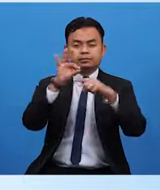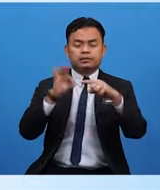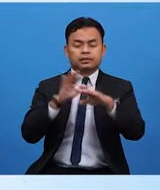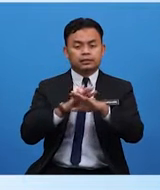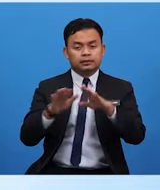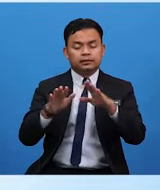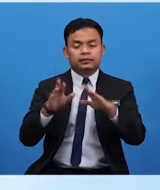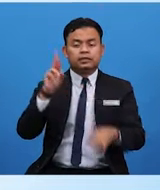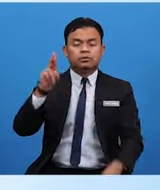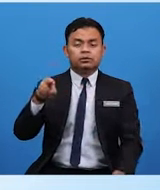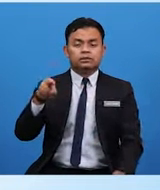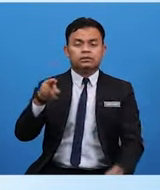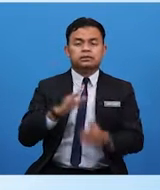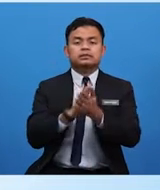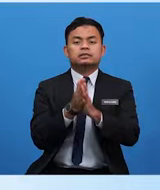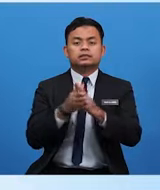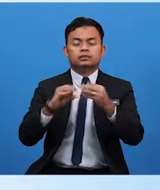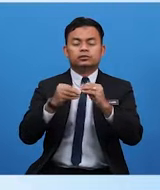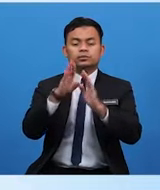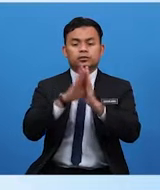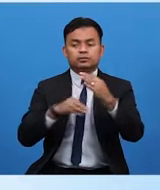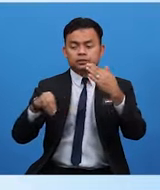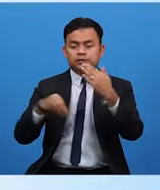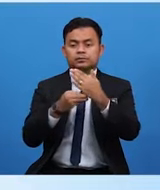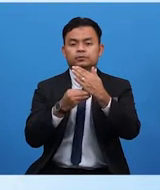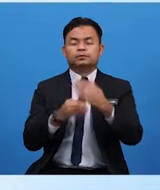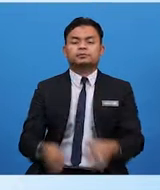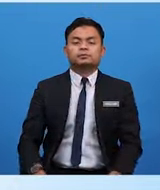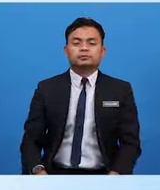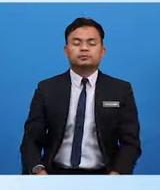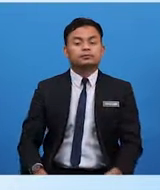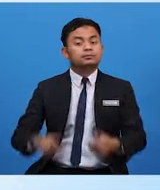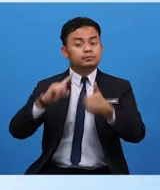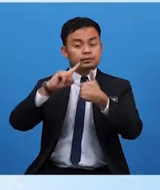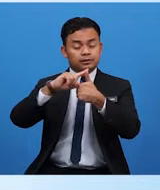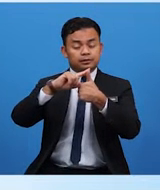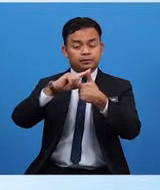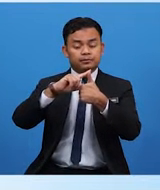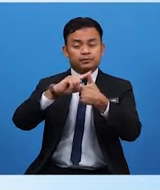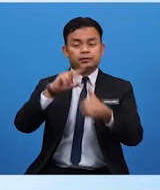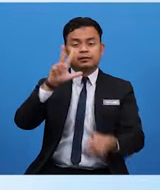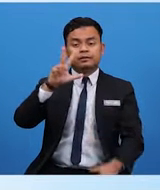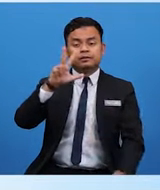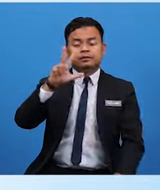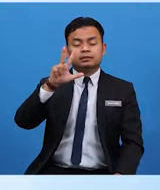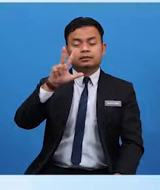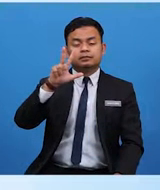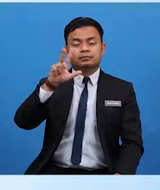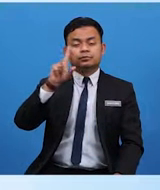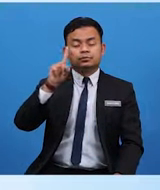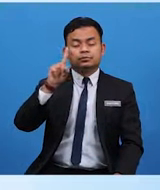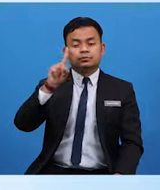berikut kepada nomor bercampur pertama 31